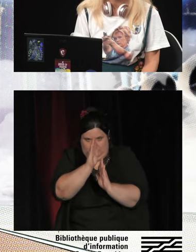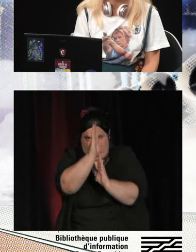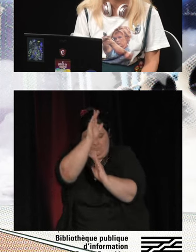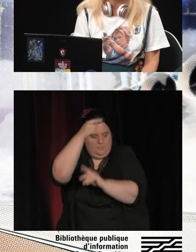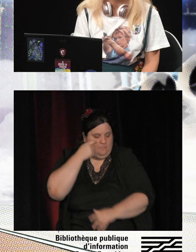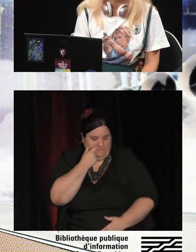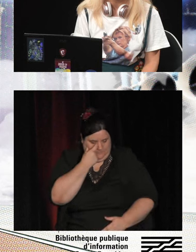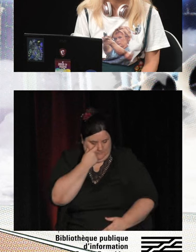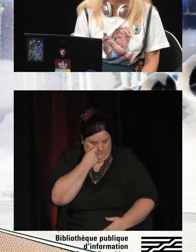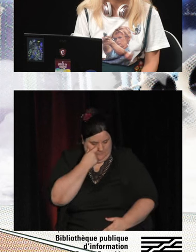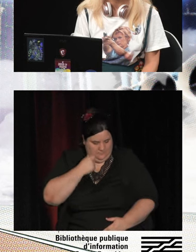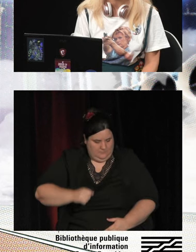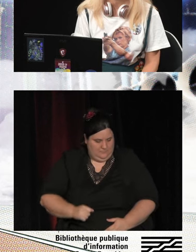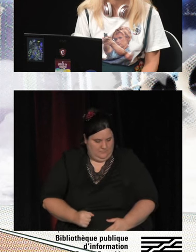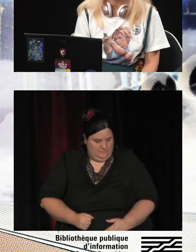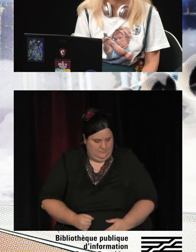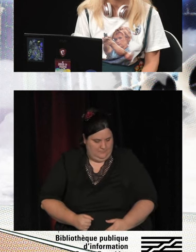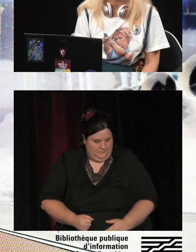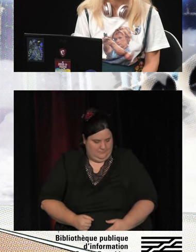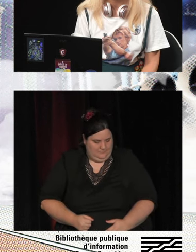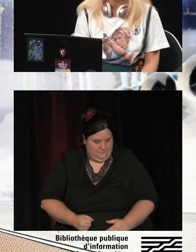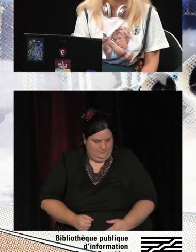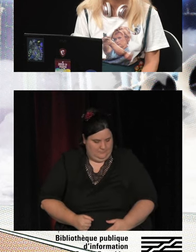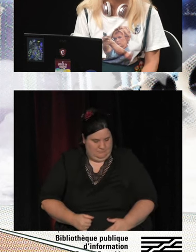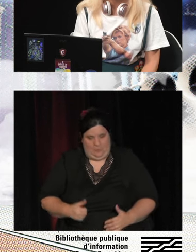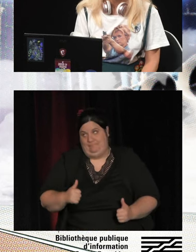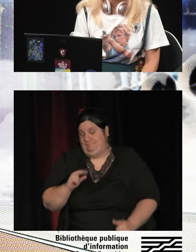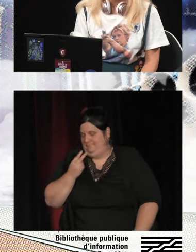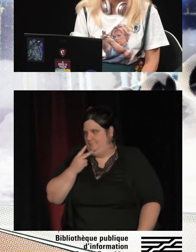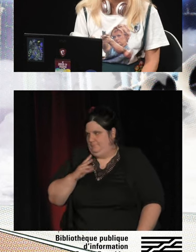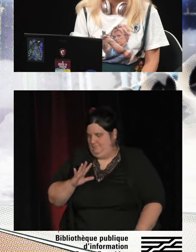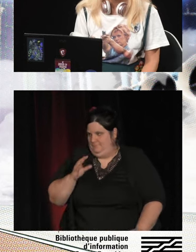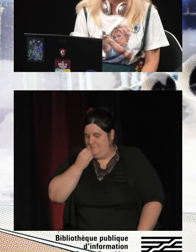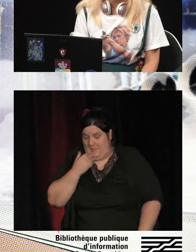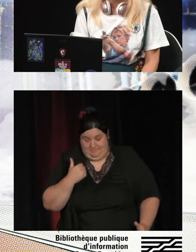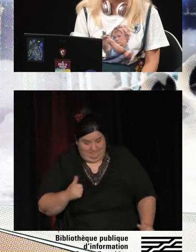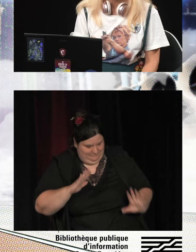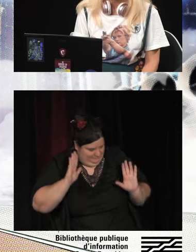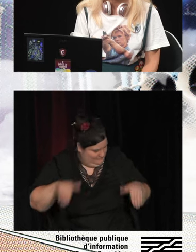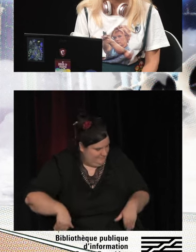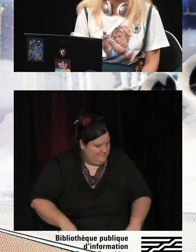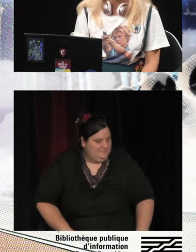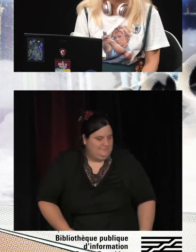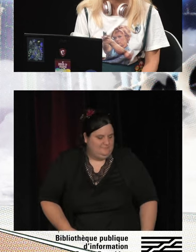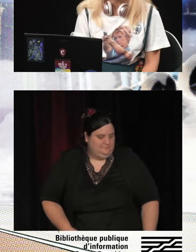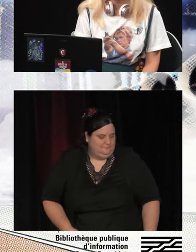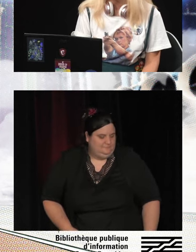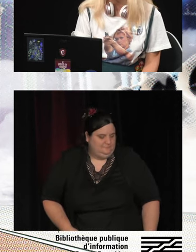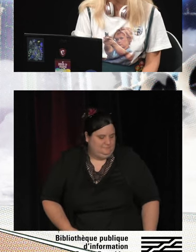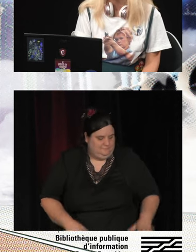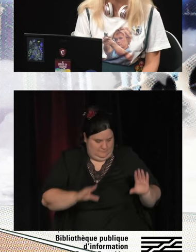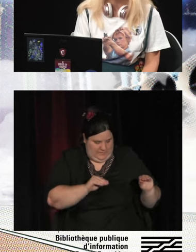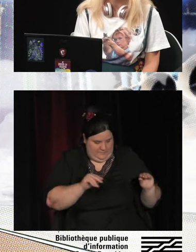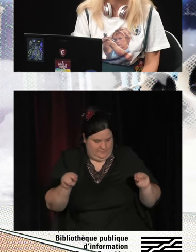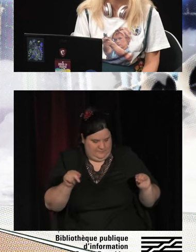Si le jeu veut bien. Est-ce que. Bien, Jarmo. Très bien. Hop. Celui-là, on l'a là. Celui-là, on le met là.